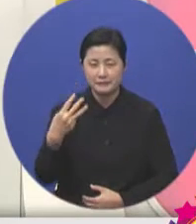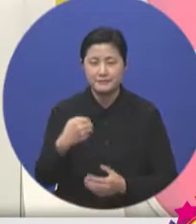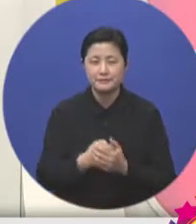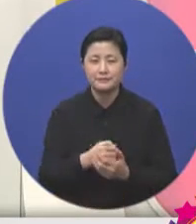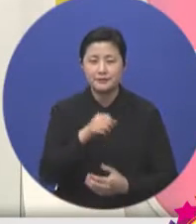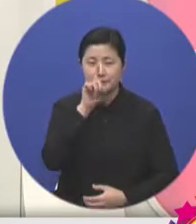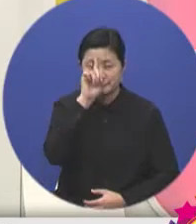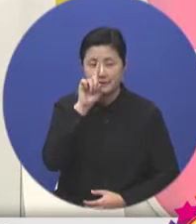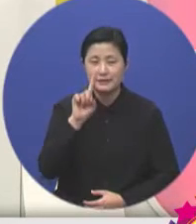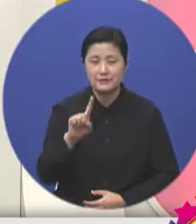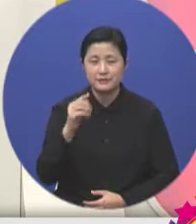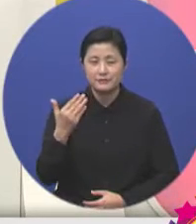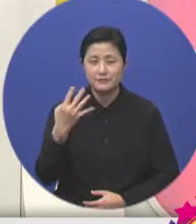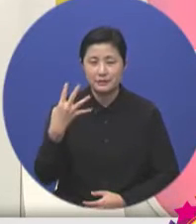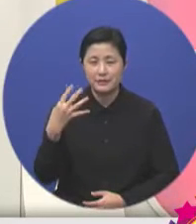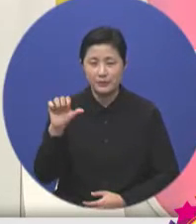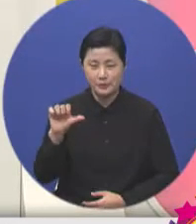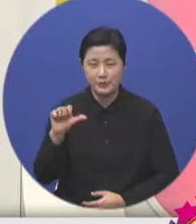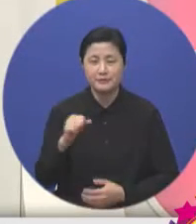010-5813님